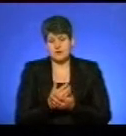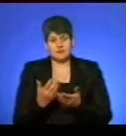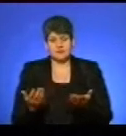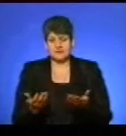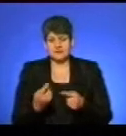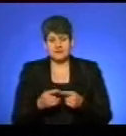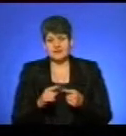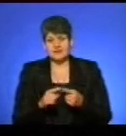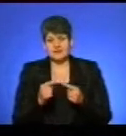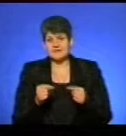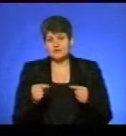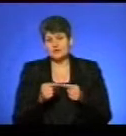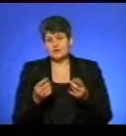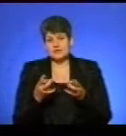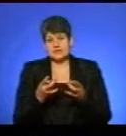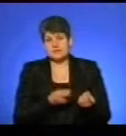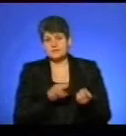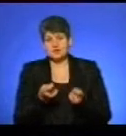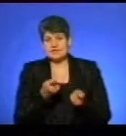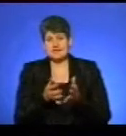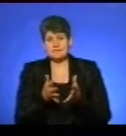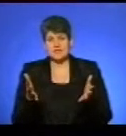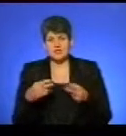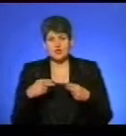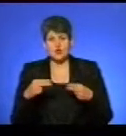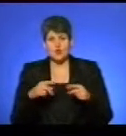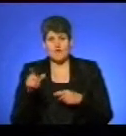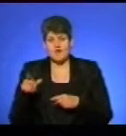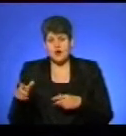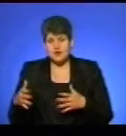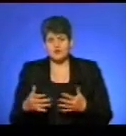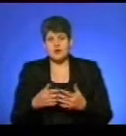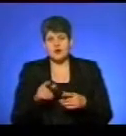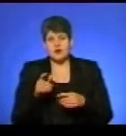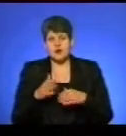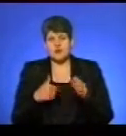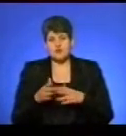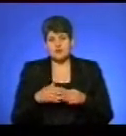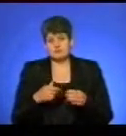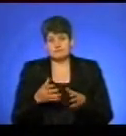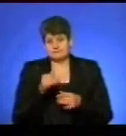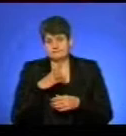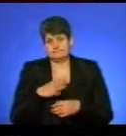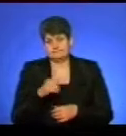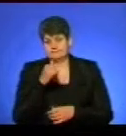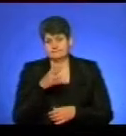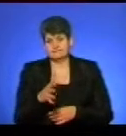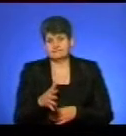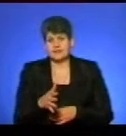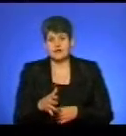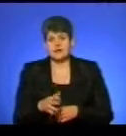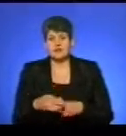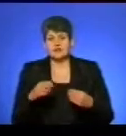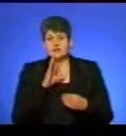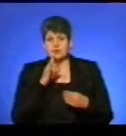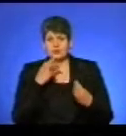треба носити більше товару, а руки не витримують. Жінки показують одяг і